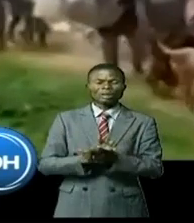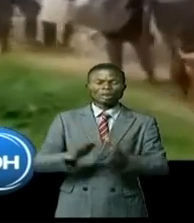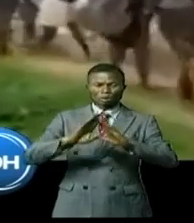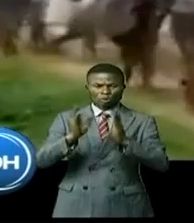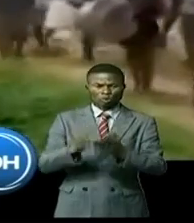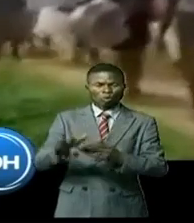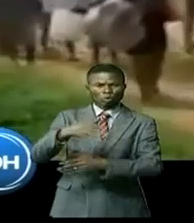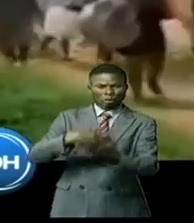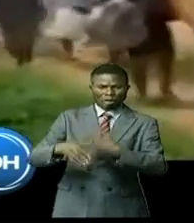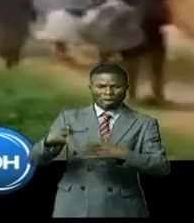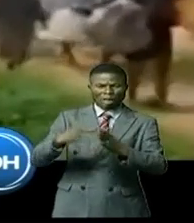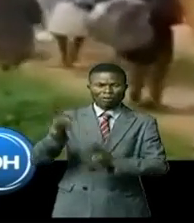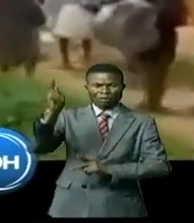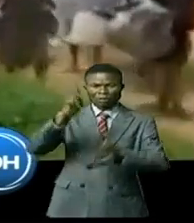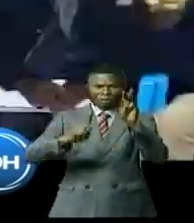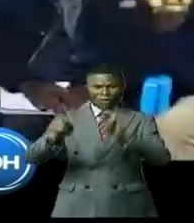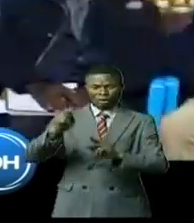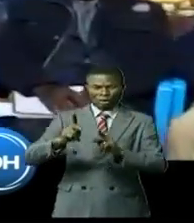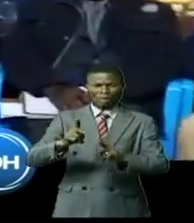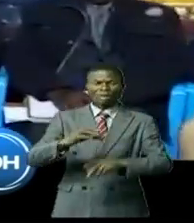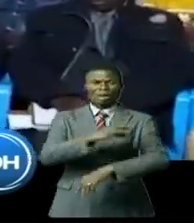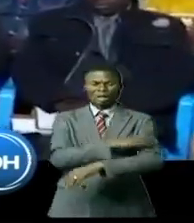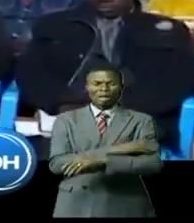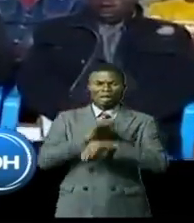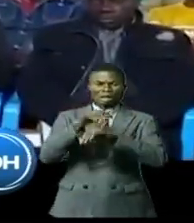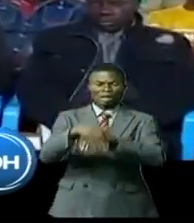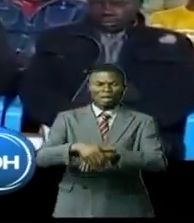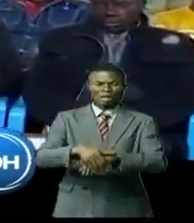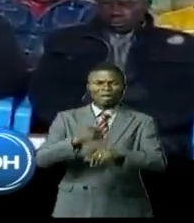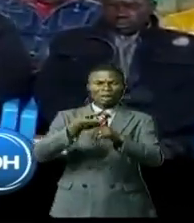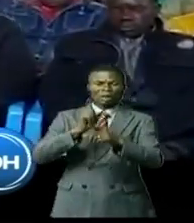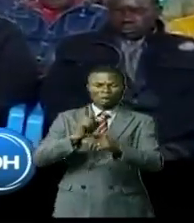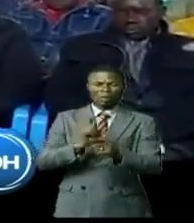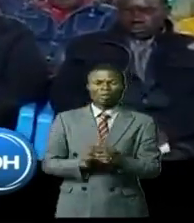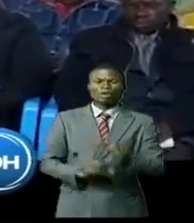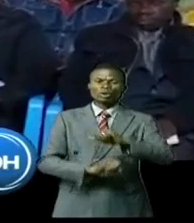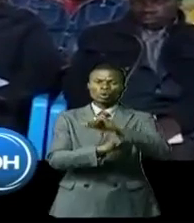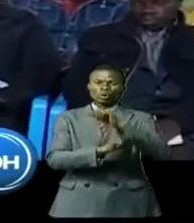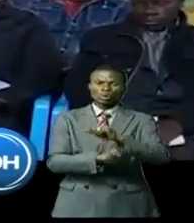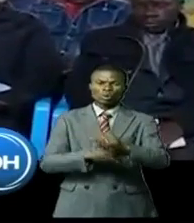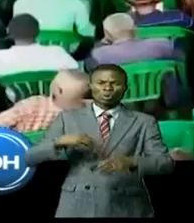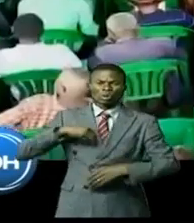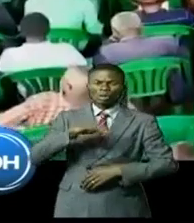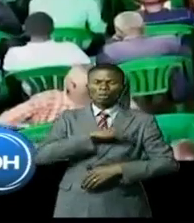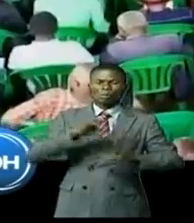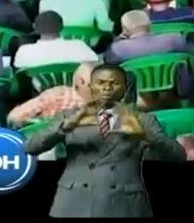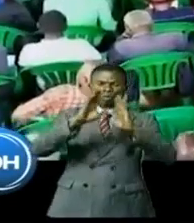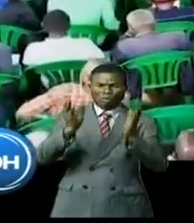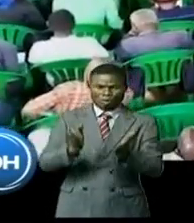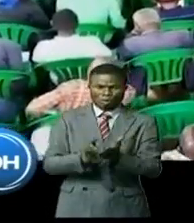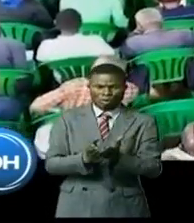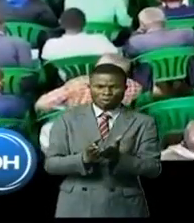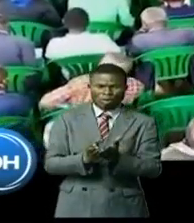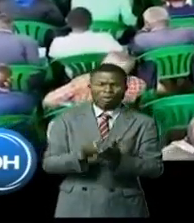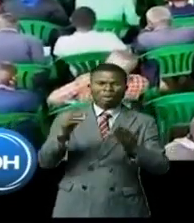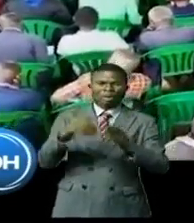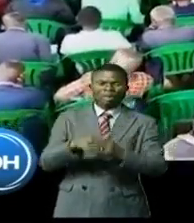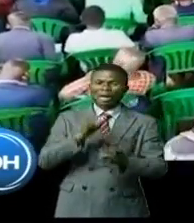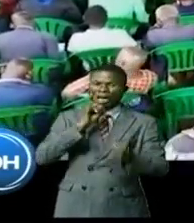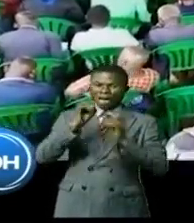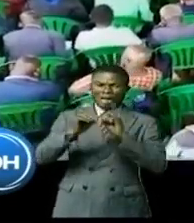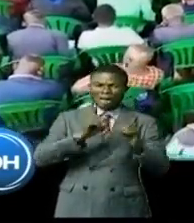hostilité envers la population civile. Engagement pris grâce à l'implication de membres de la communauté Lendou réunis dans un